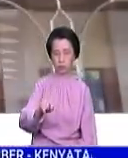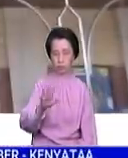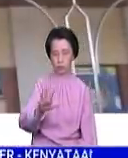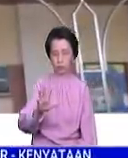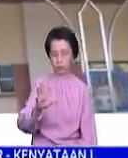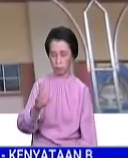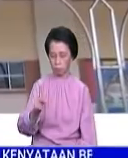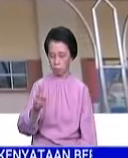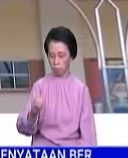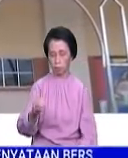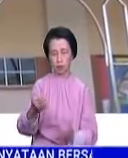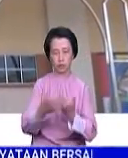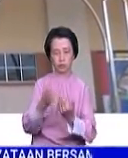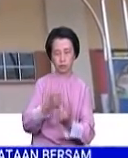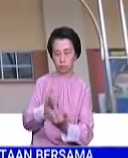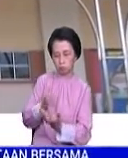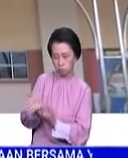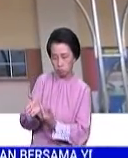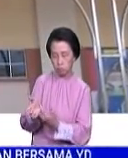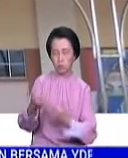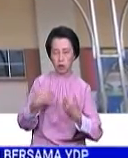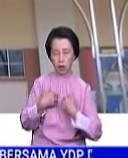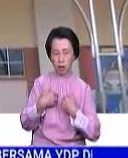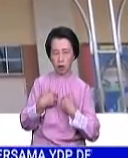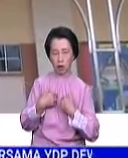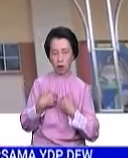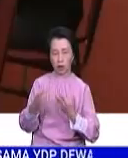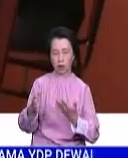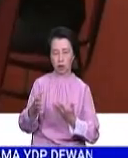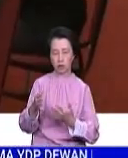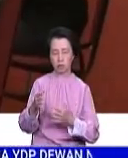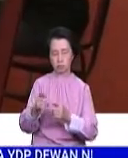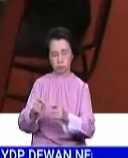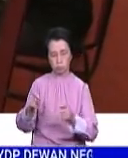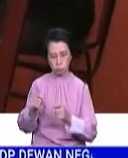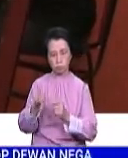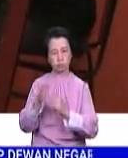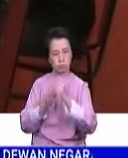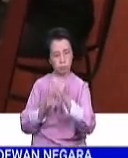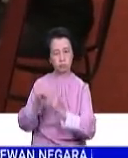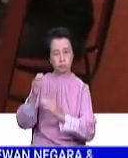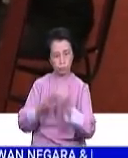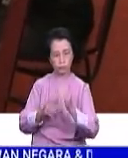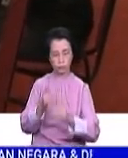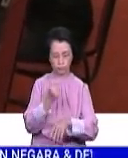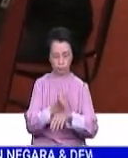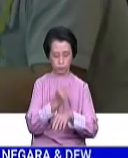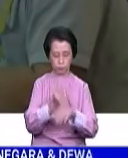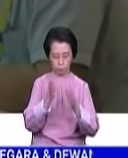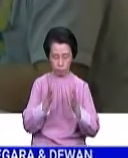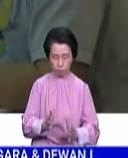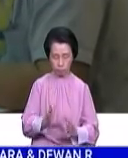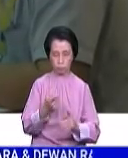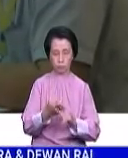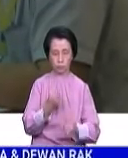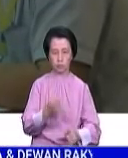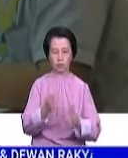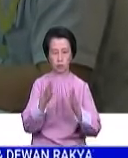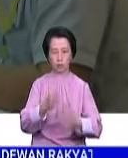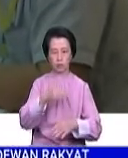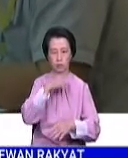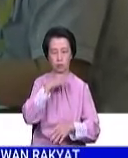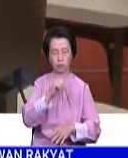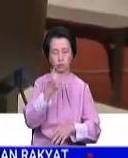ini mudah diakses dan mempunyai ruang parkir yang selesa. Petugas PPV ini terdiri daripada warga